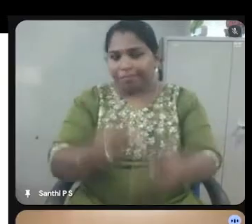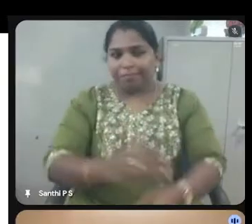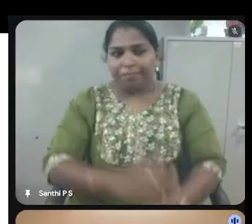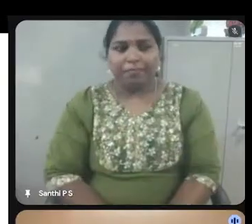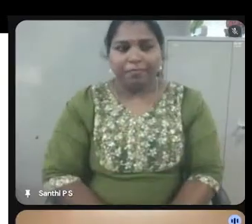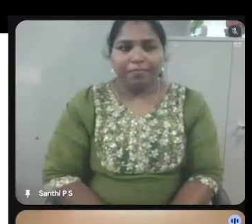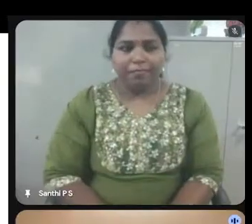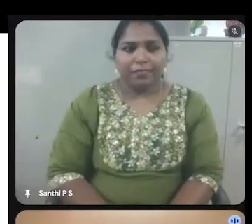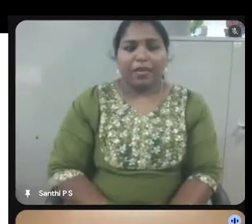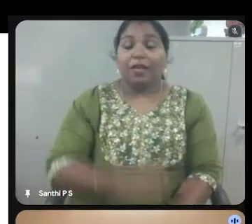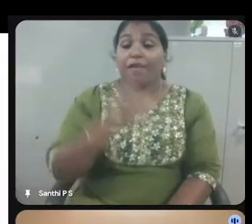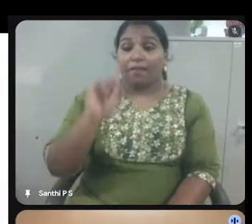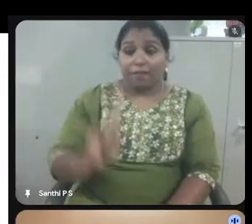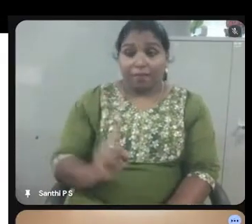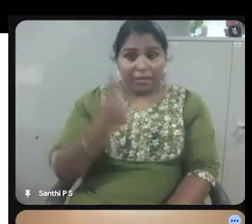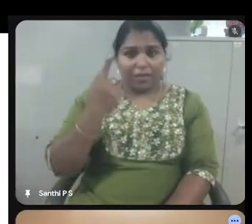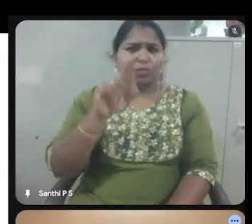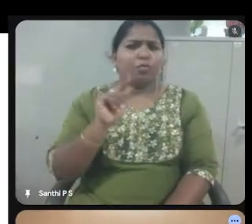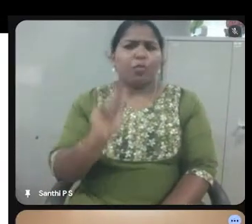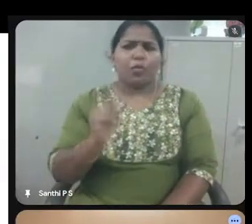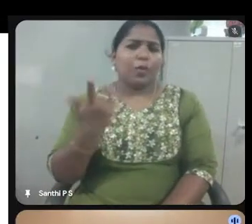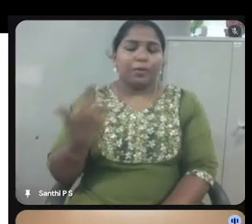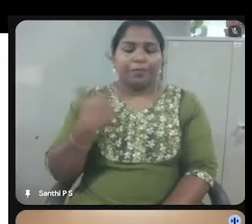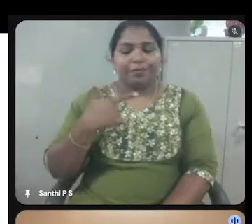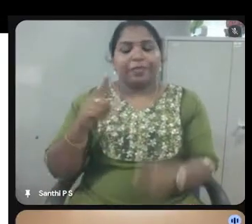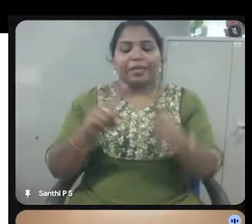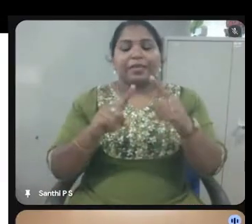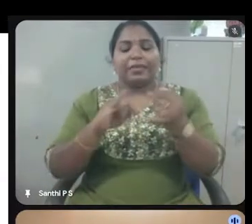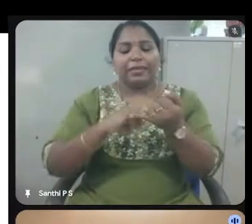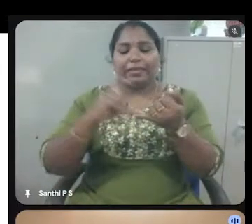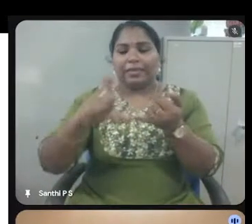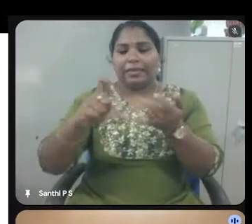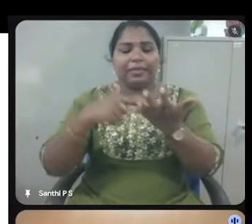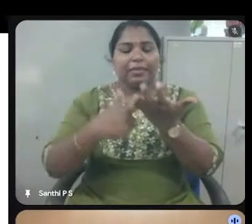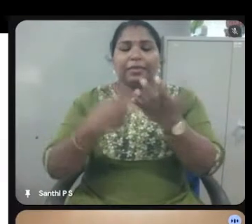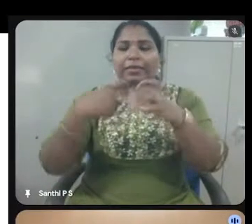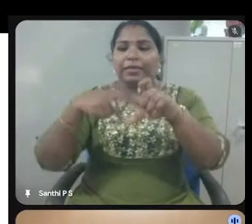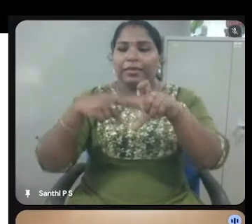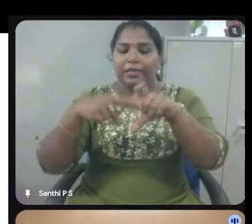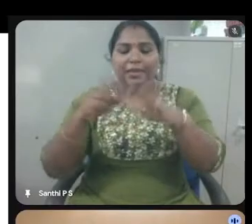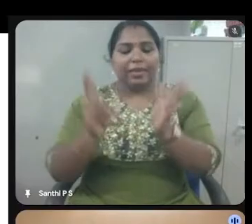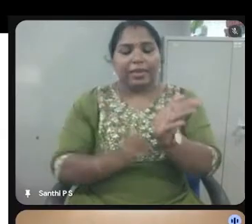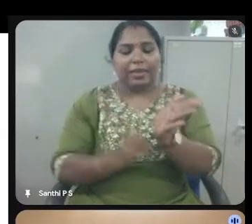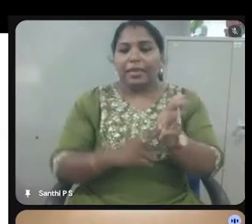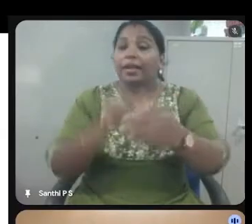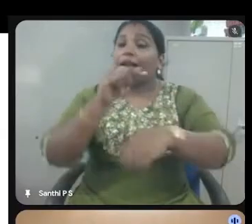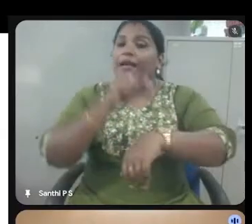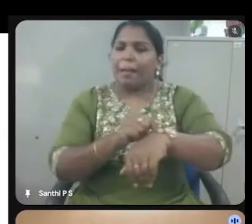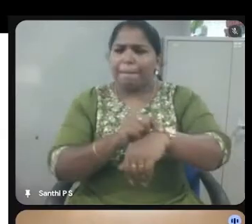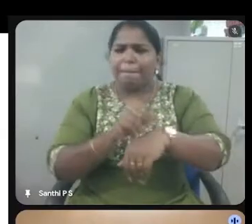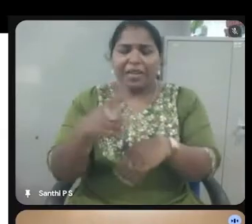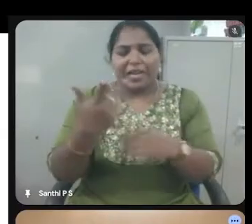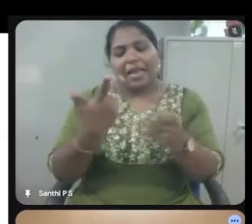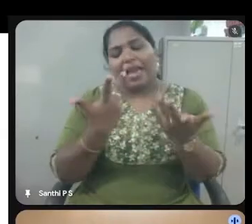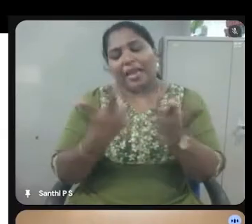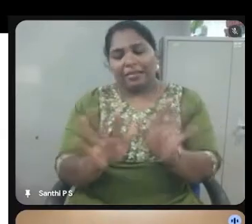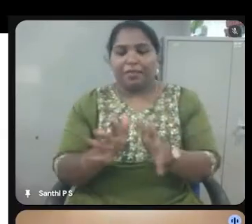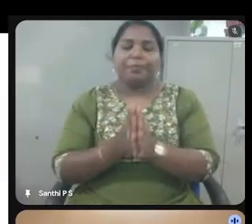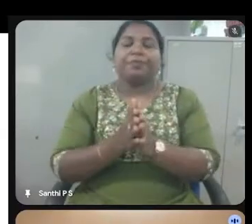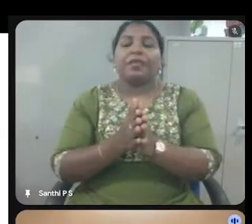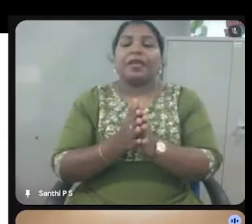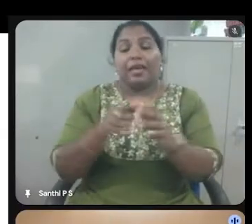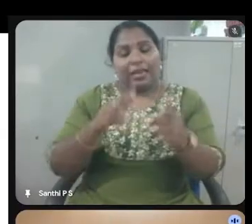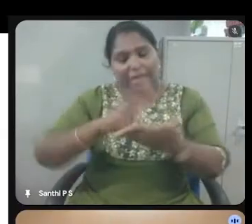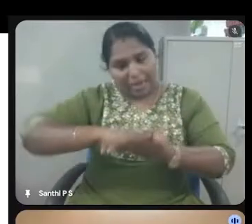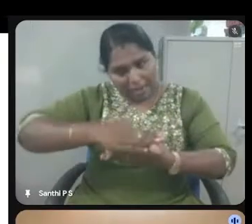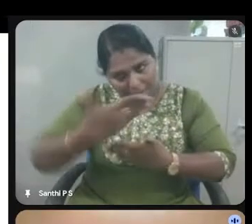തന്നെ സ്ക്രീൻ ടൈം എന്താണ് എന്നുള്ളതാണ്. അതായത് ഇപ്പം ഒരു സ്ക്രീനുള്ള ഏതൊരു ഇലക്ട്രോണിക് ഉപകരണം, അതിപ്പം